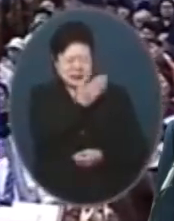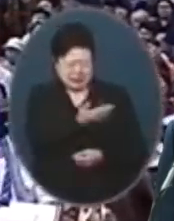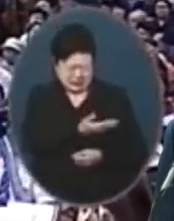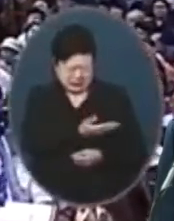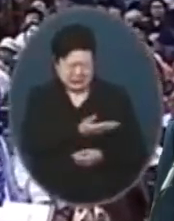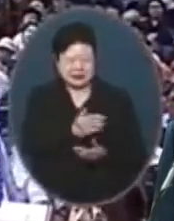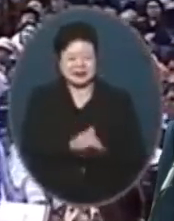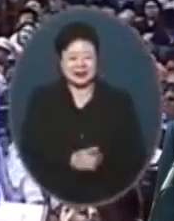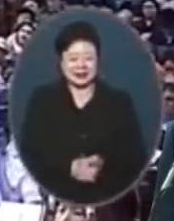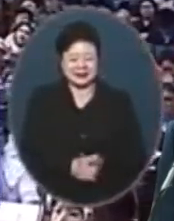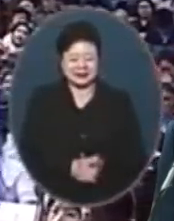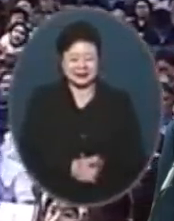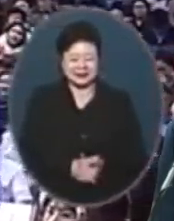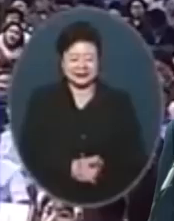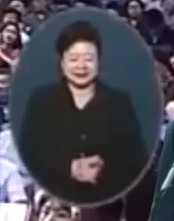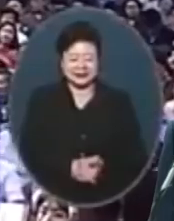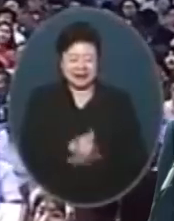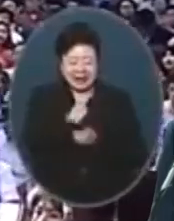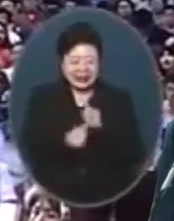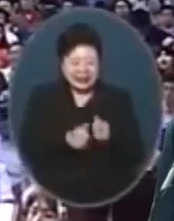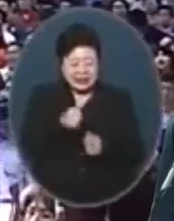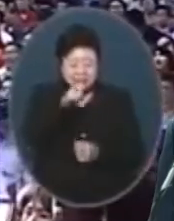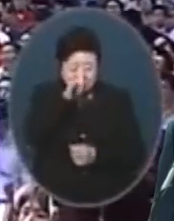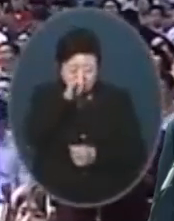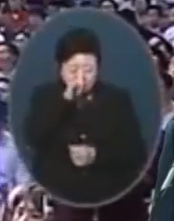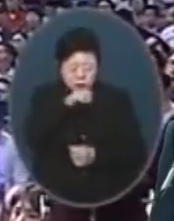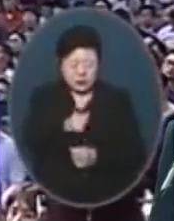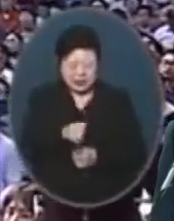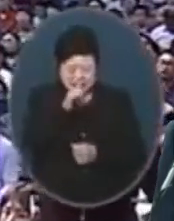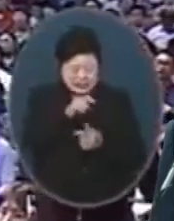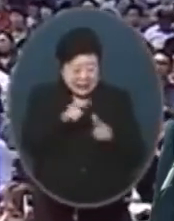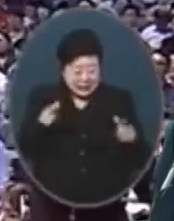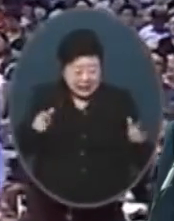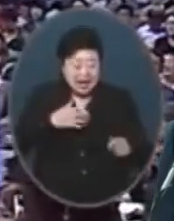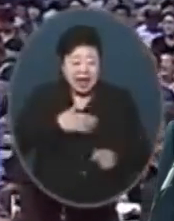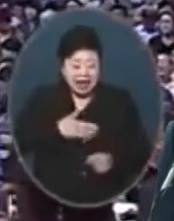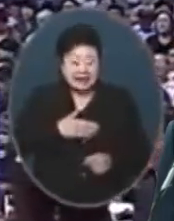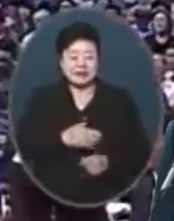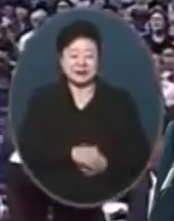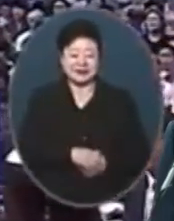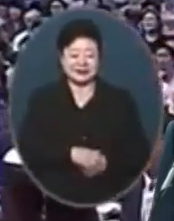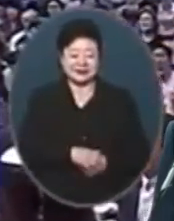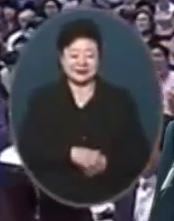심히 큰 능력은 하나님께 있고 우리에게 있지 아니함을 알게 함이라.